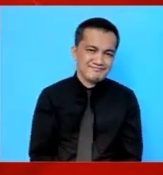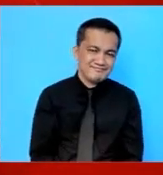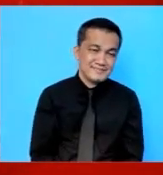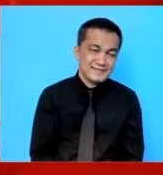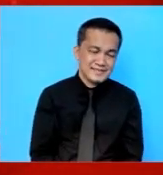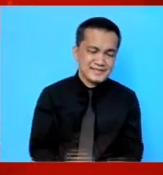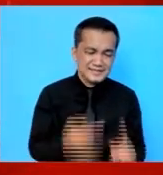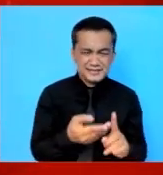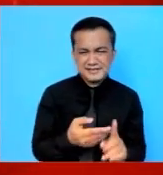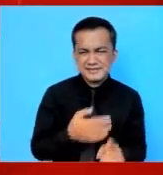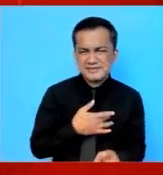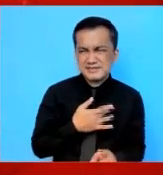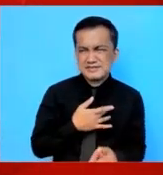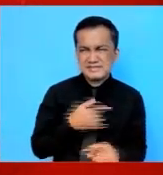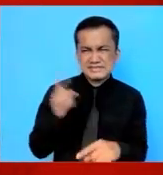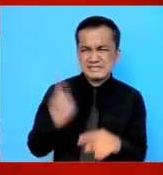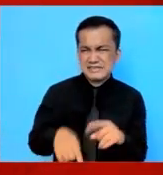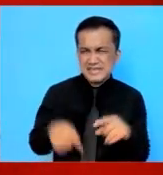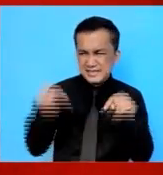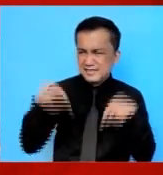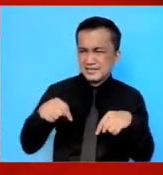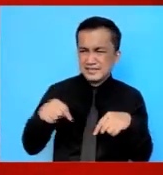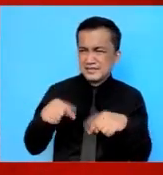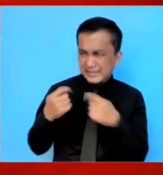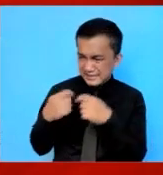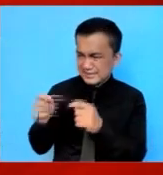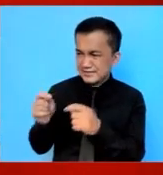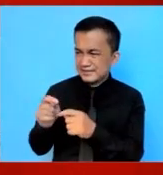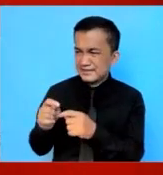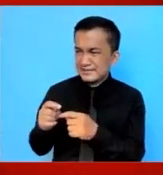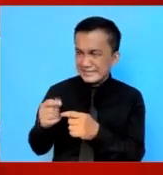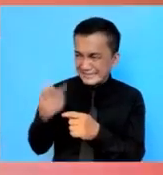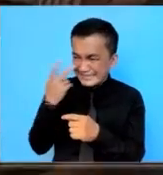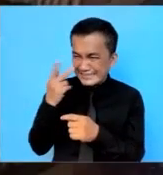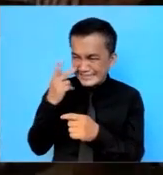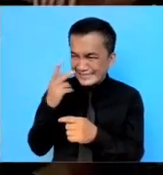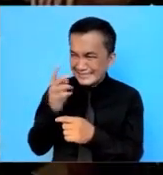ko malabo kasi pag dito, kaya try natin makipagsabak sa Korea.